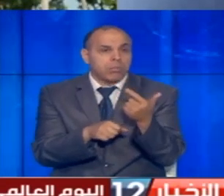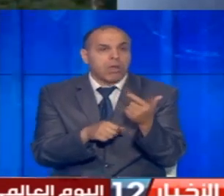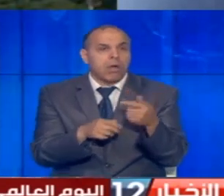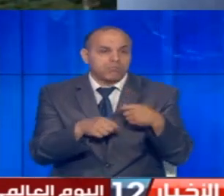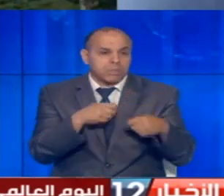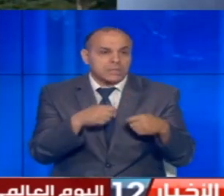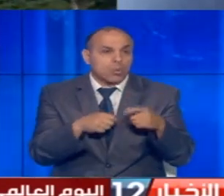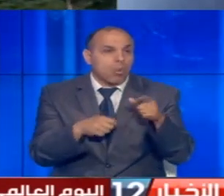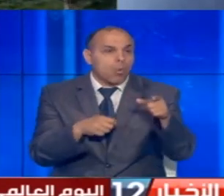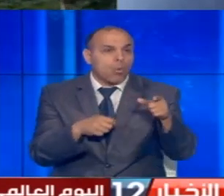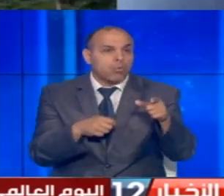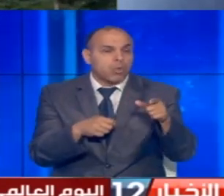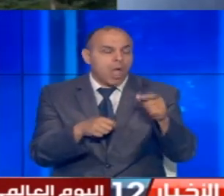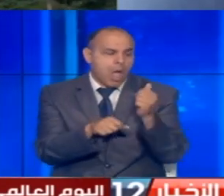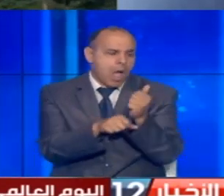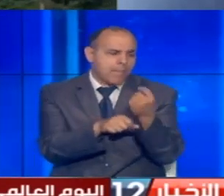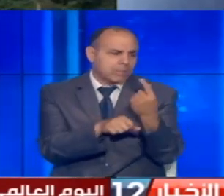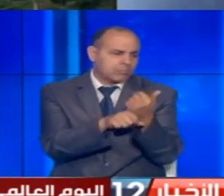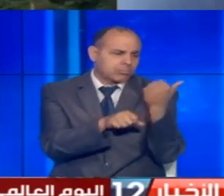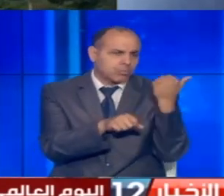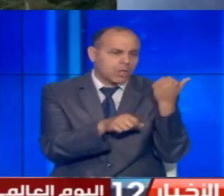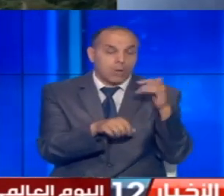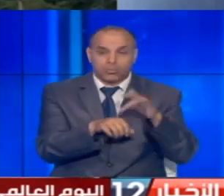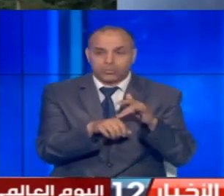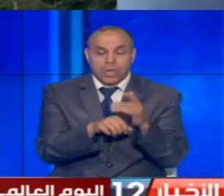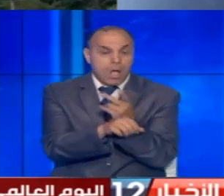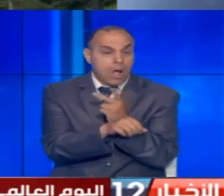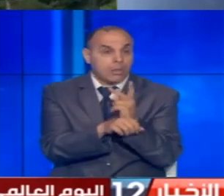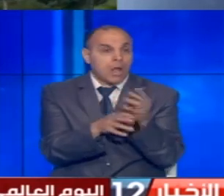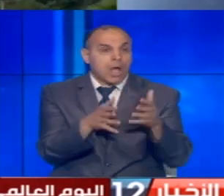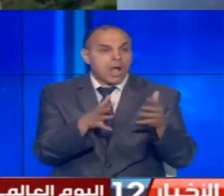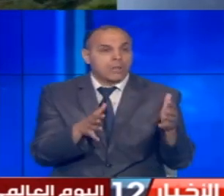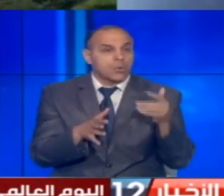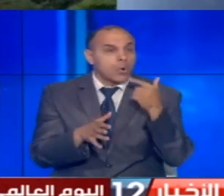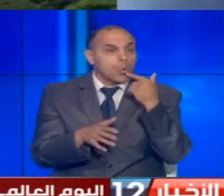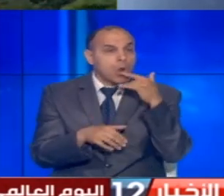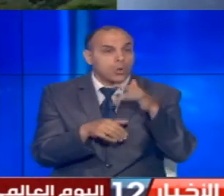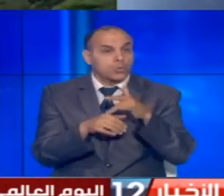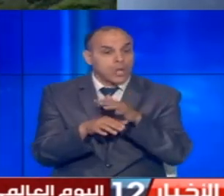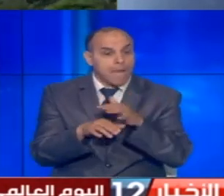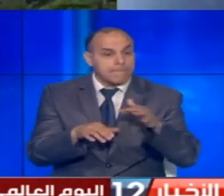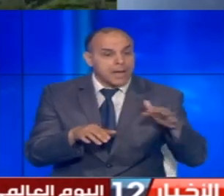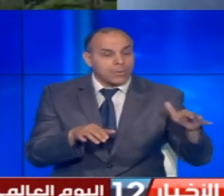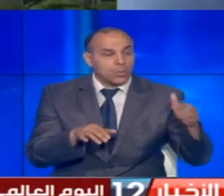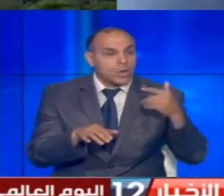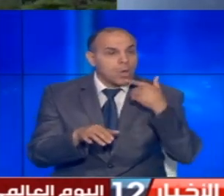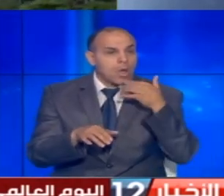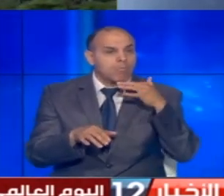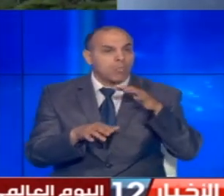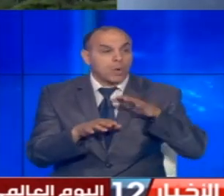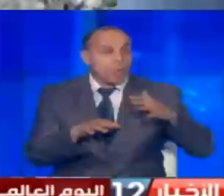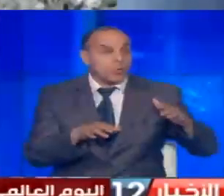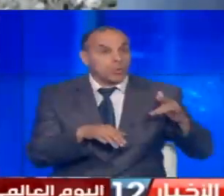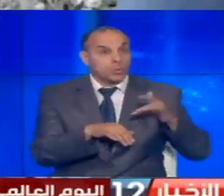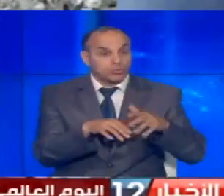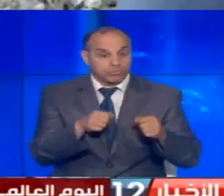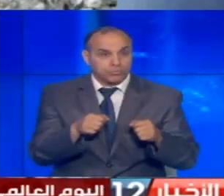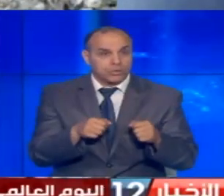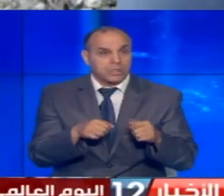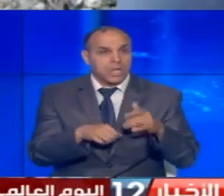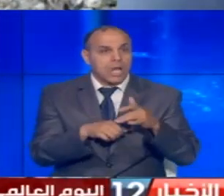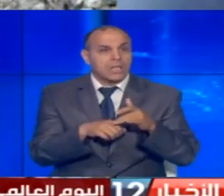من البلاستيك في القرن الماضي بأكمله. الخطر الأعظم يتهدد الشواطئ والبحار والمحيطات. أكثر